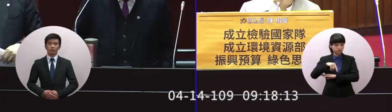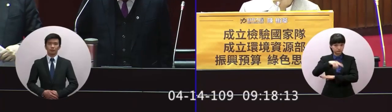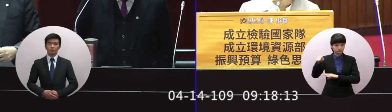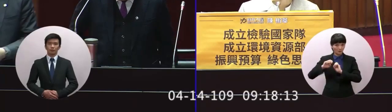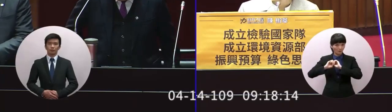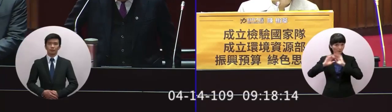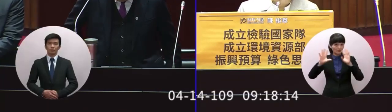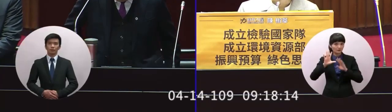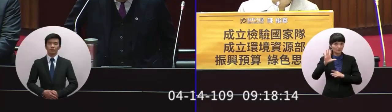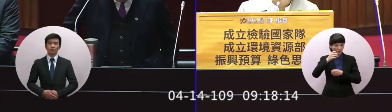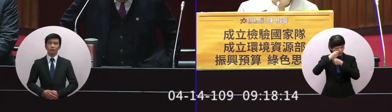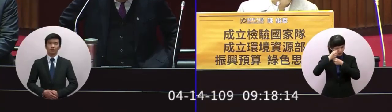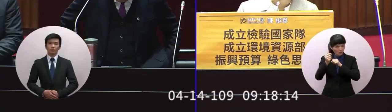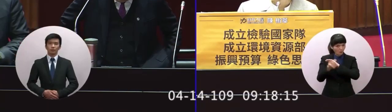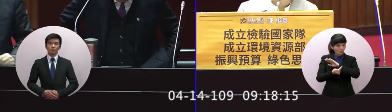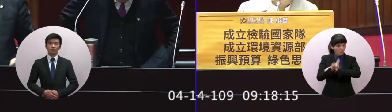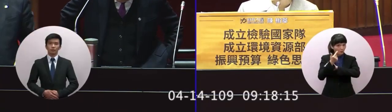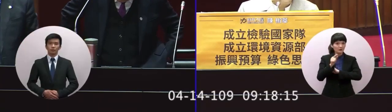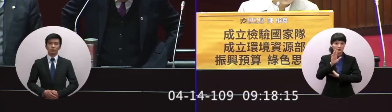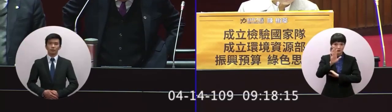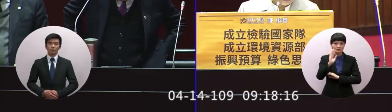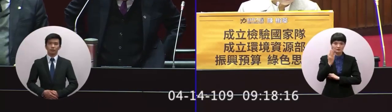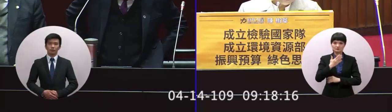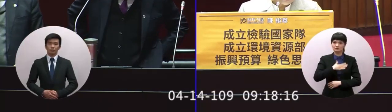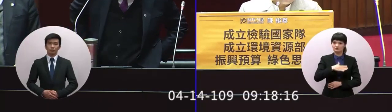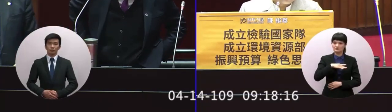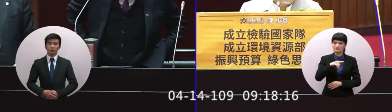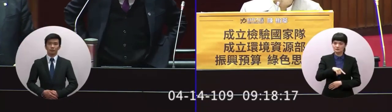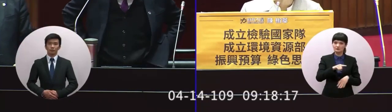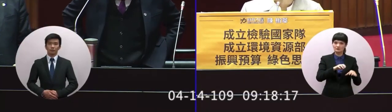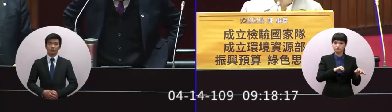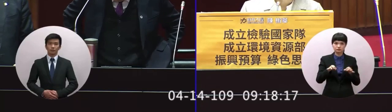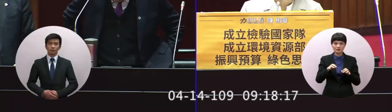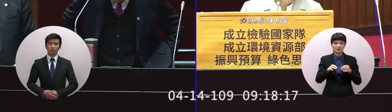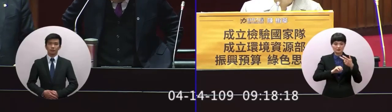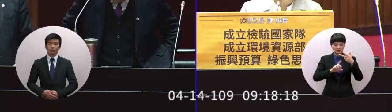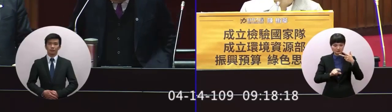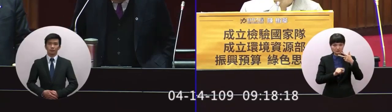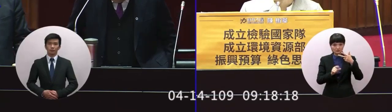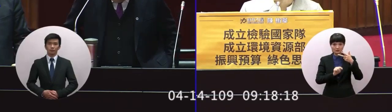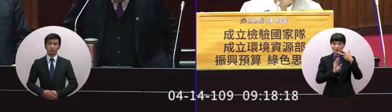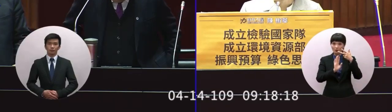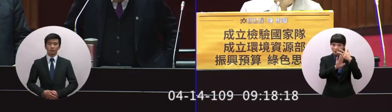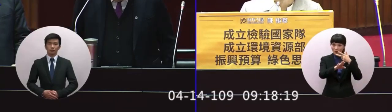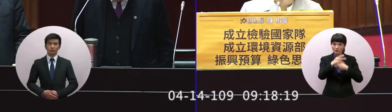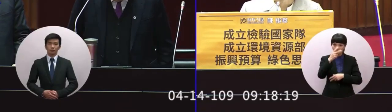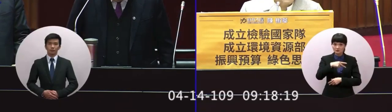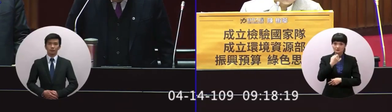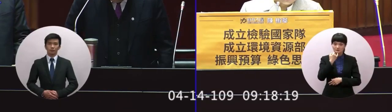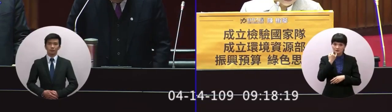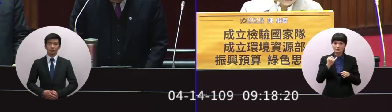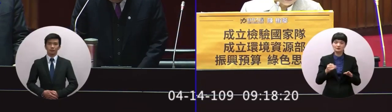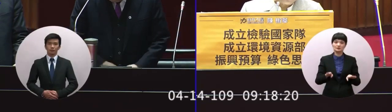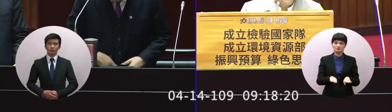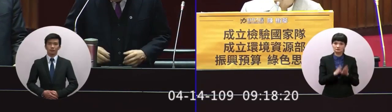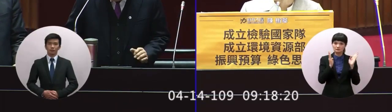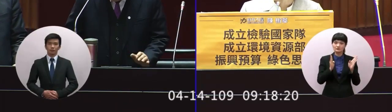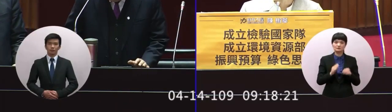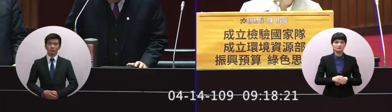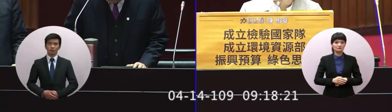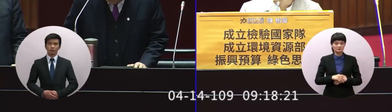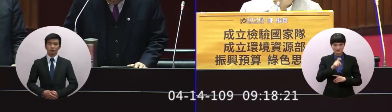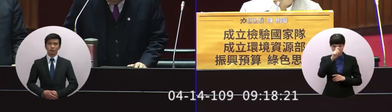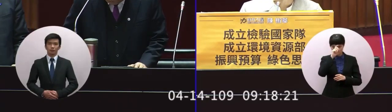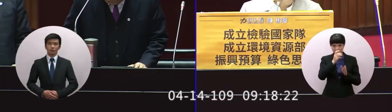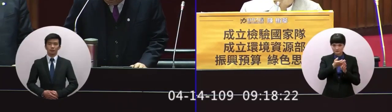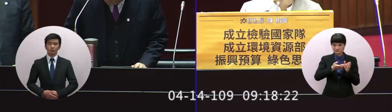快筛在七月以后才能够出来之前，也能够增加普筛的这个数量。那目前我们